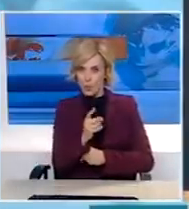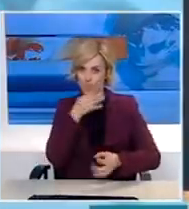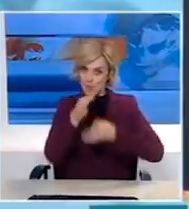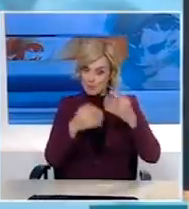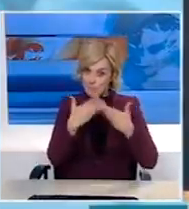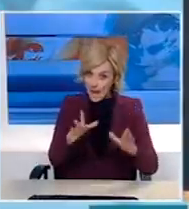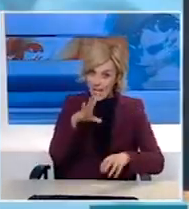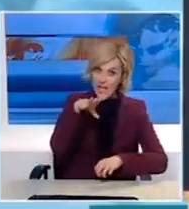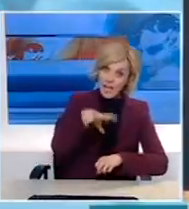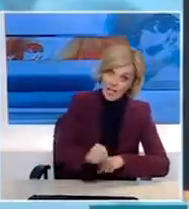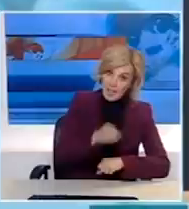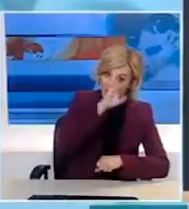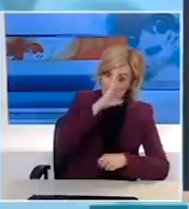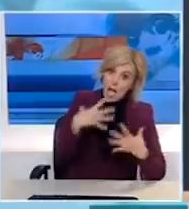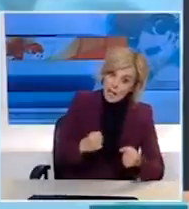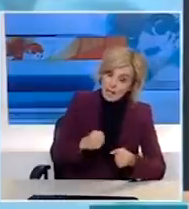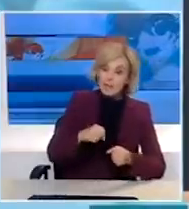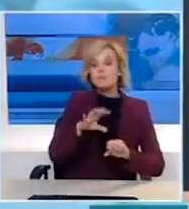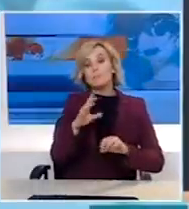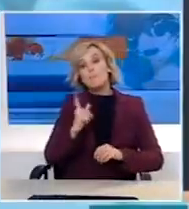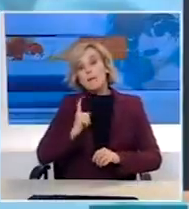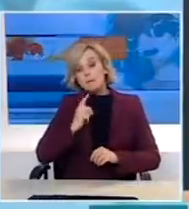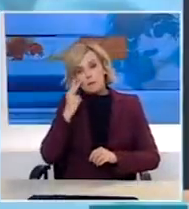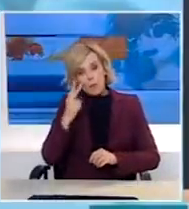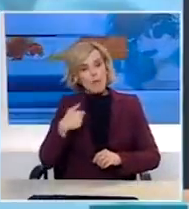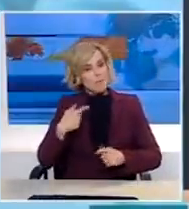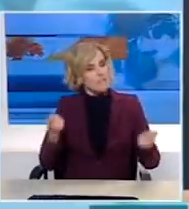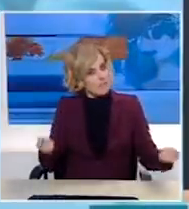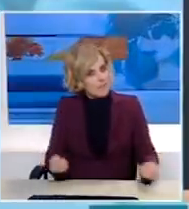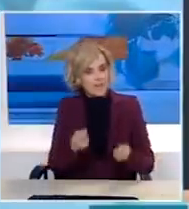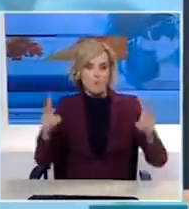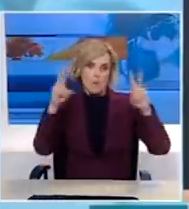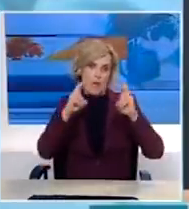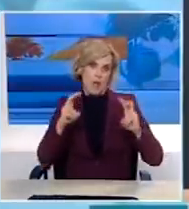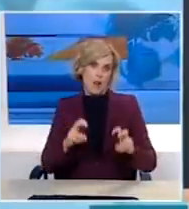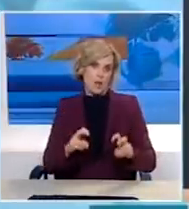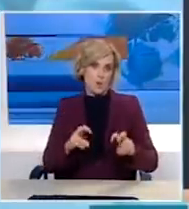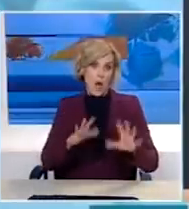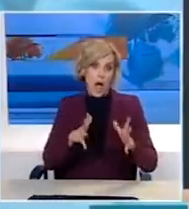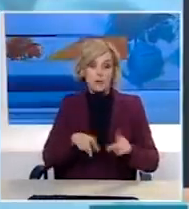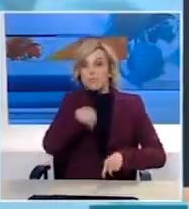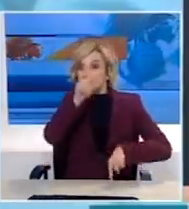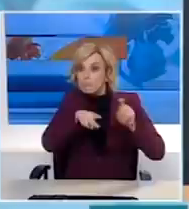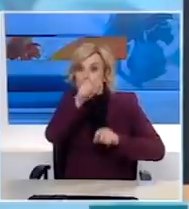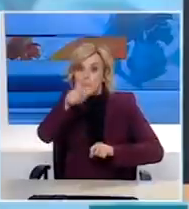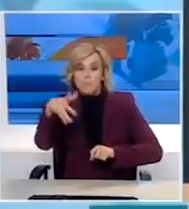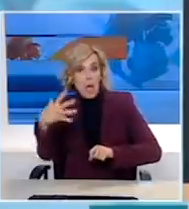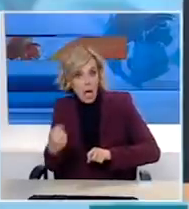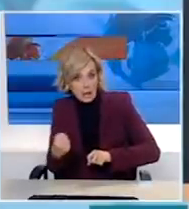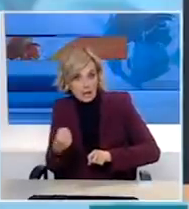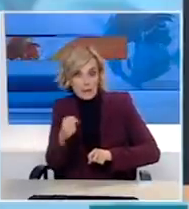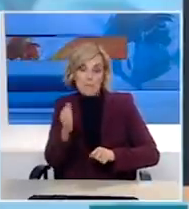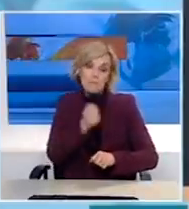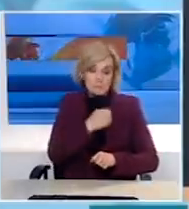κάποιος πέρασε ή δεν πέρασε την νόσο, και βέβαια ενός πιο μαζικού ελέγχου όσον αφορά ανθρώπους που έχουν υποψία της νόσου, ώστε πολύ γρήγορα